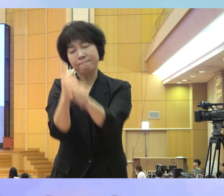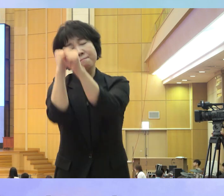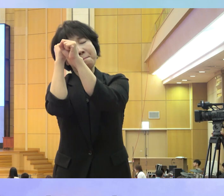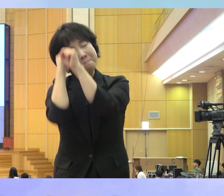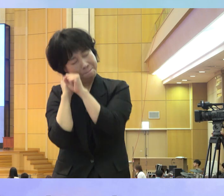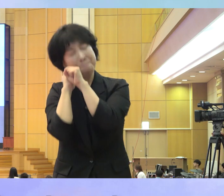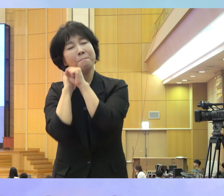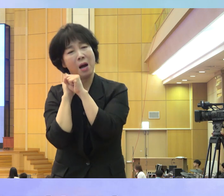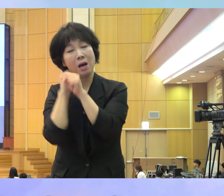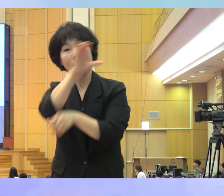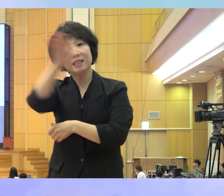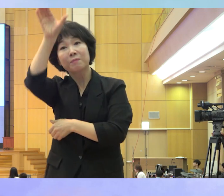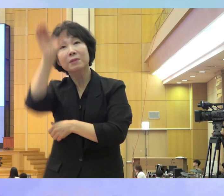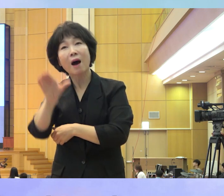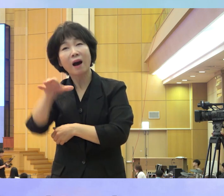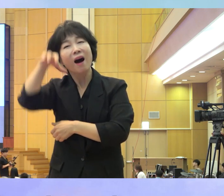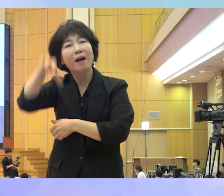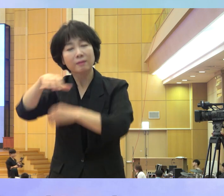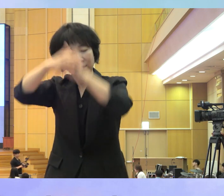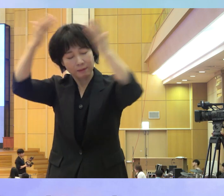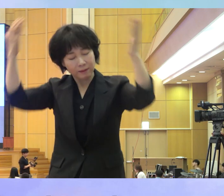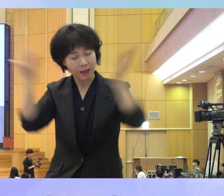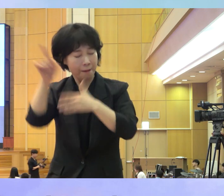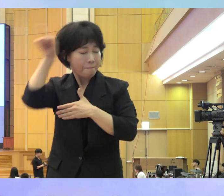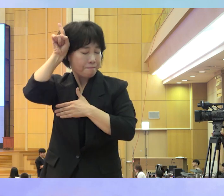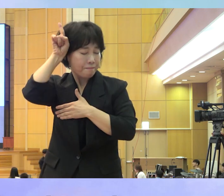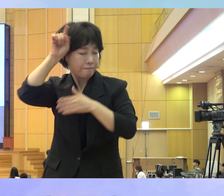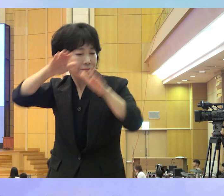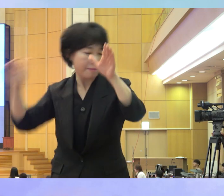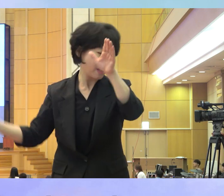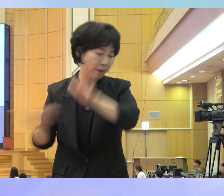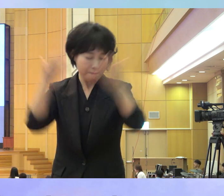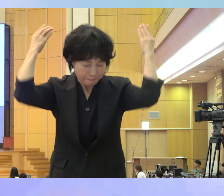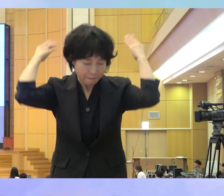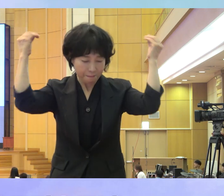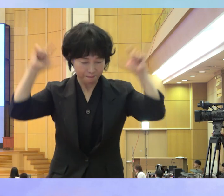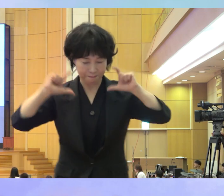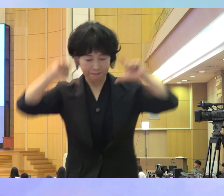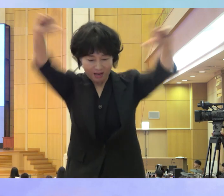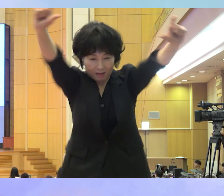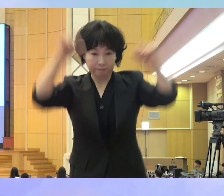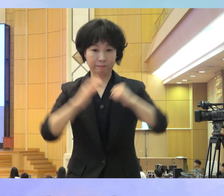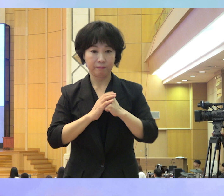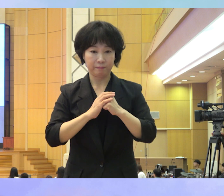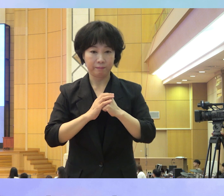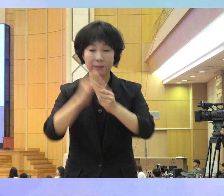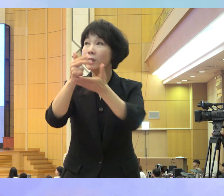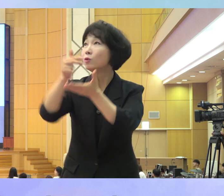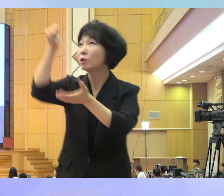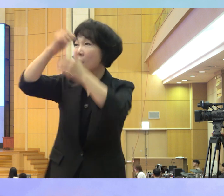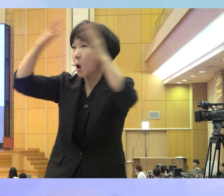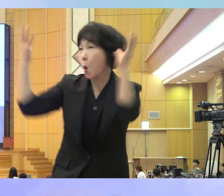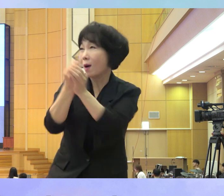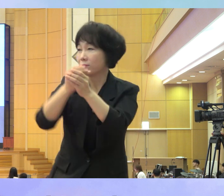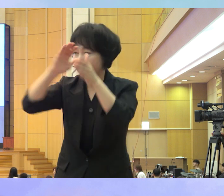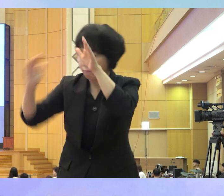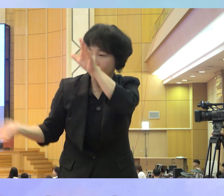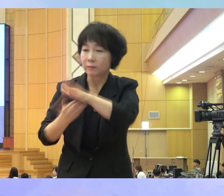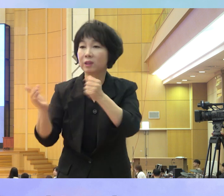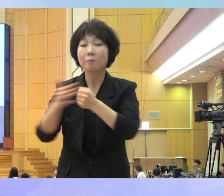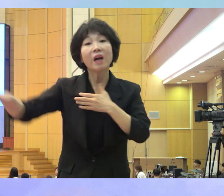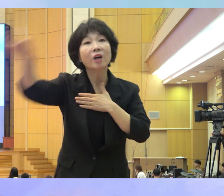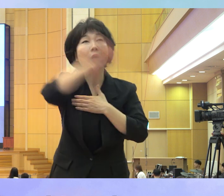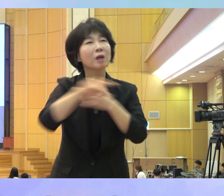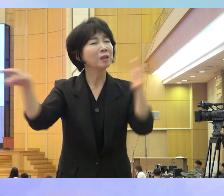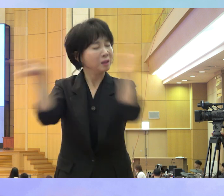지셨고 십자가 위에서 다 이루었느니라. 주님이 다 이루었으므로